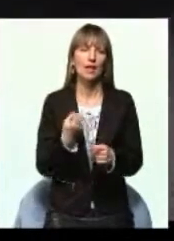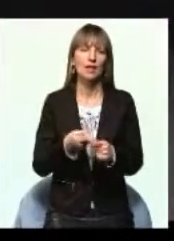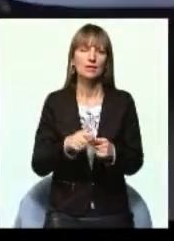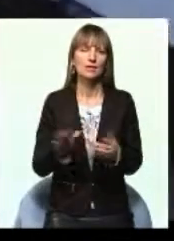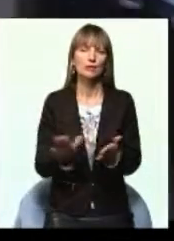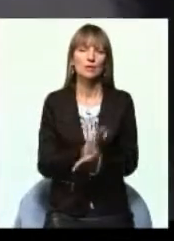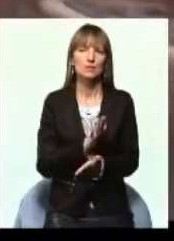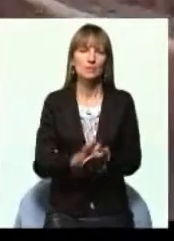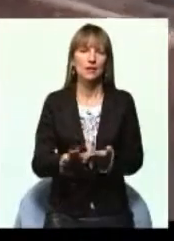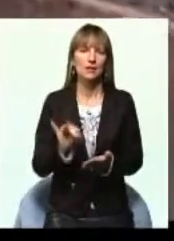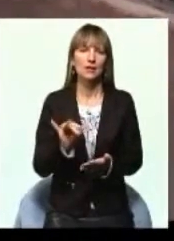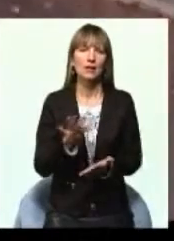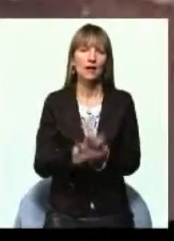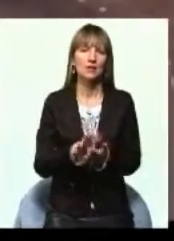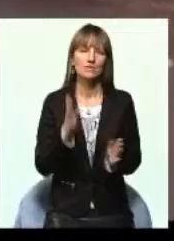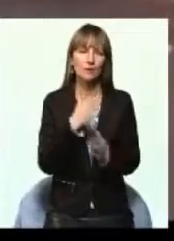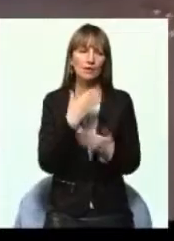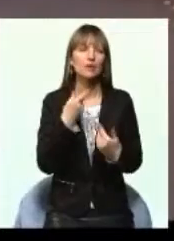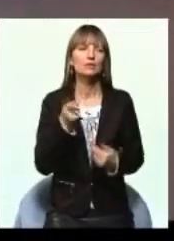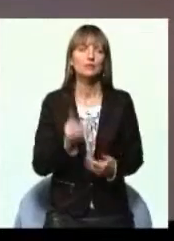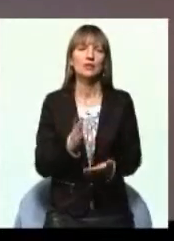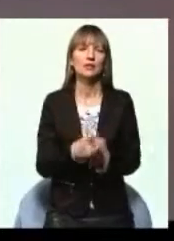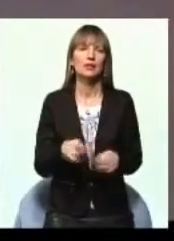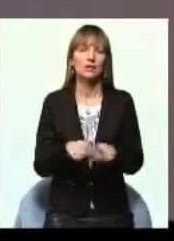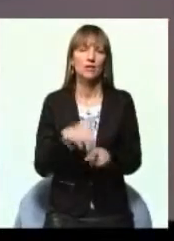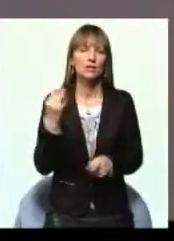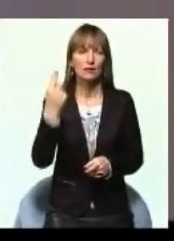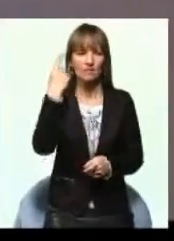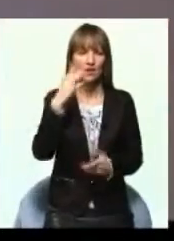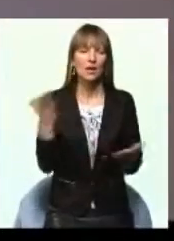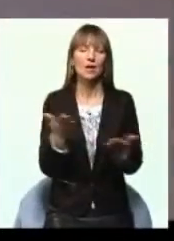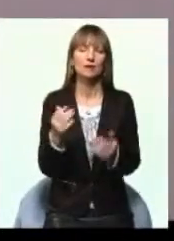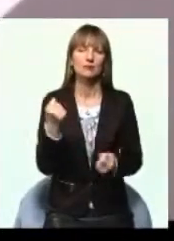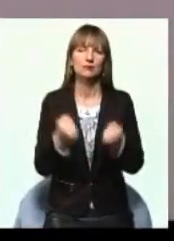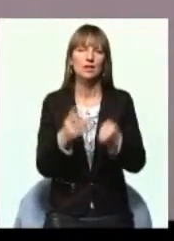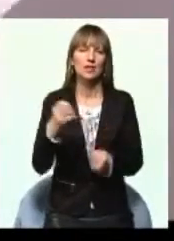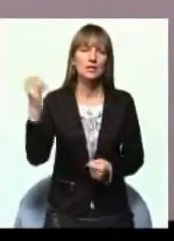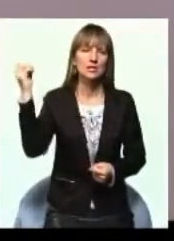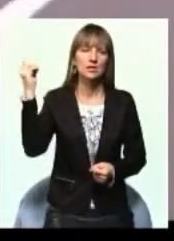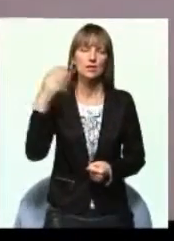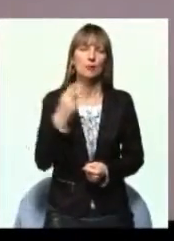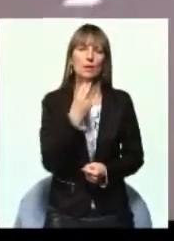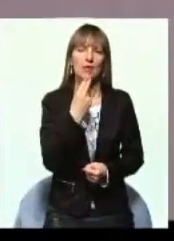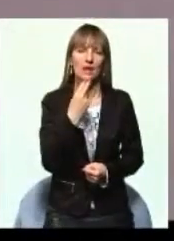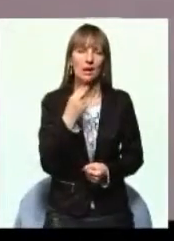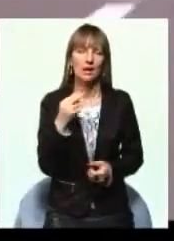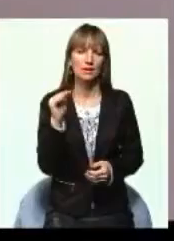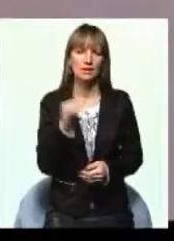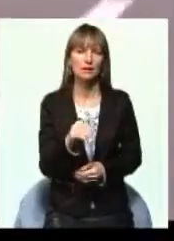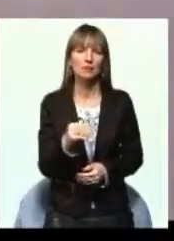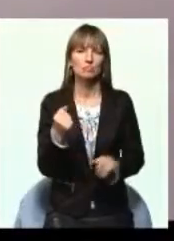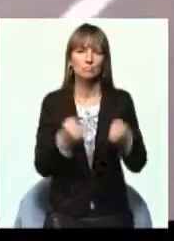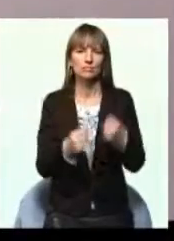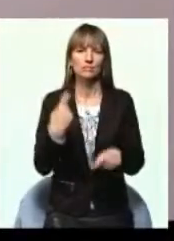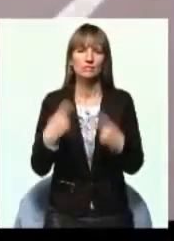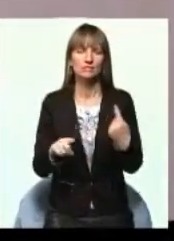не забруднює повітря. Насправді існує такий цікавий винахід, як автомобіль на сонячних батареях. Машина трішки